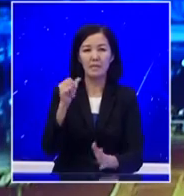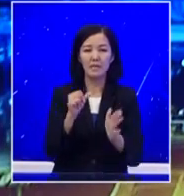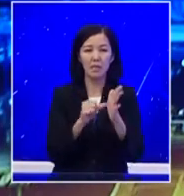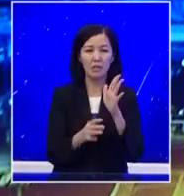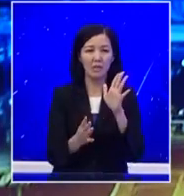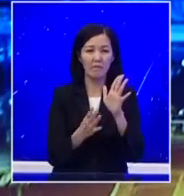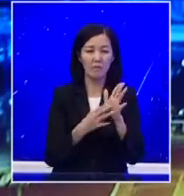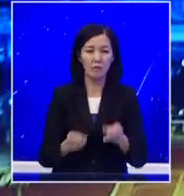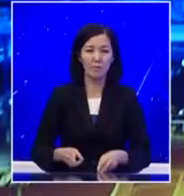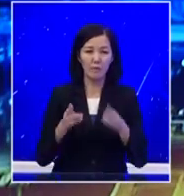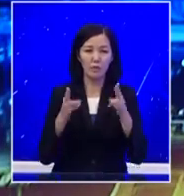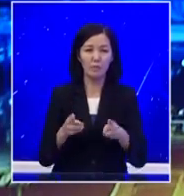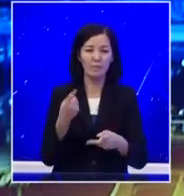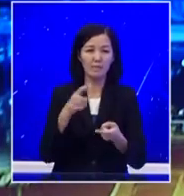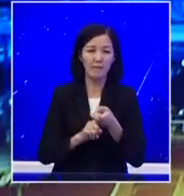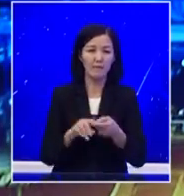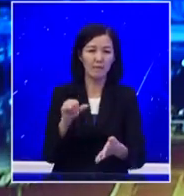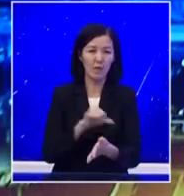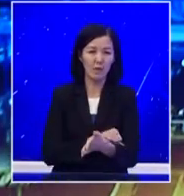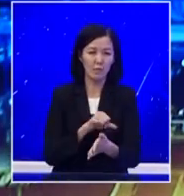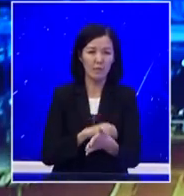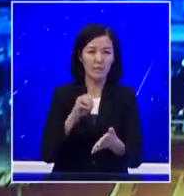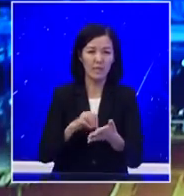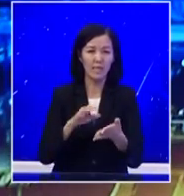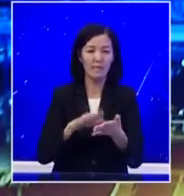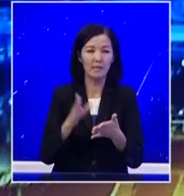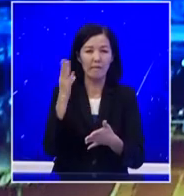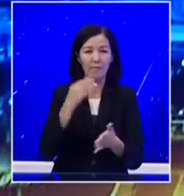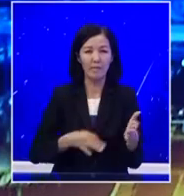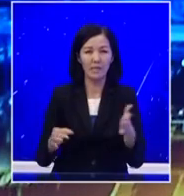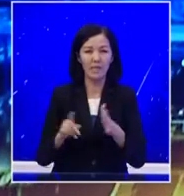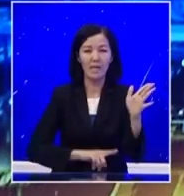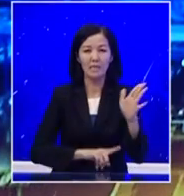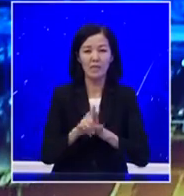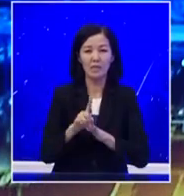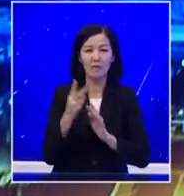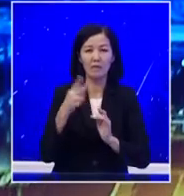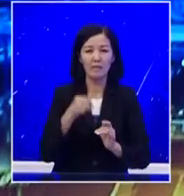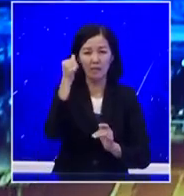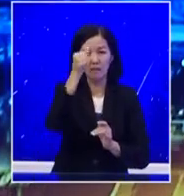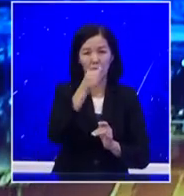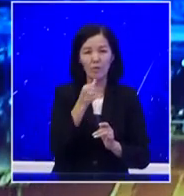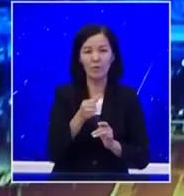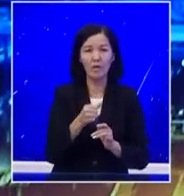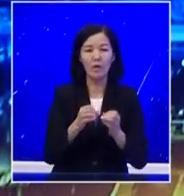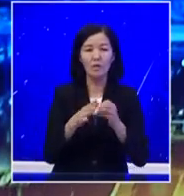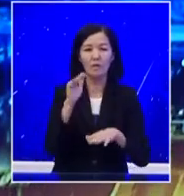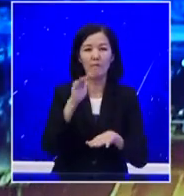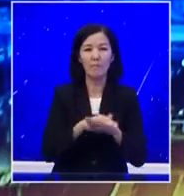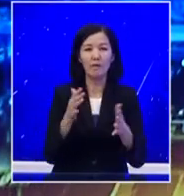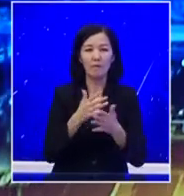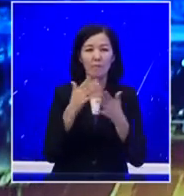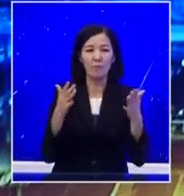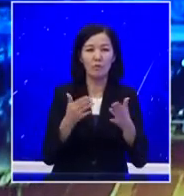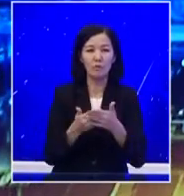368 преступлений связанных с наркотиками зарегистрировал материнской области сначала 2020 это на 14 фактов больше